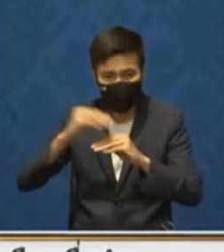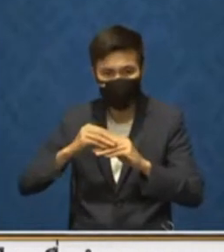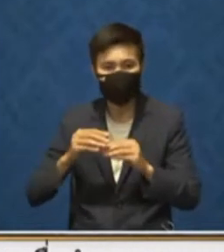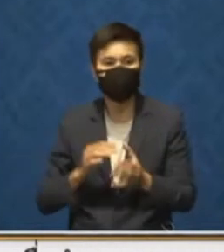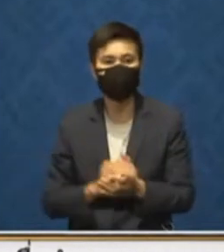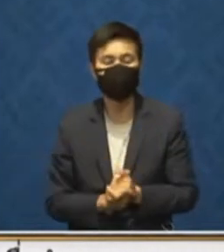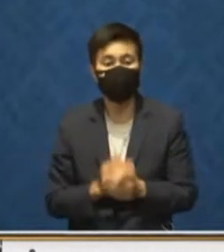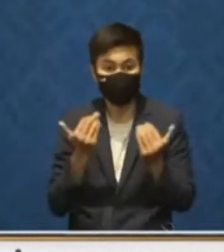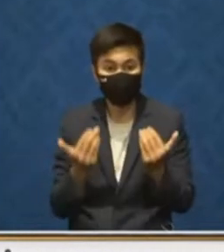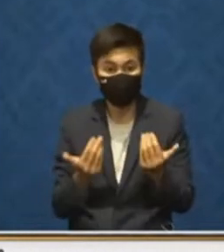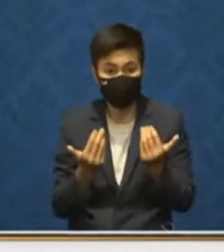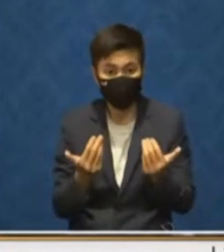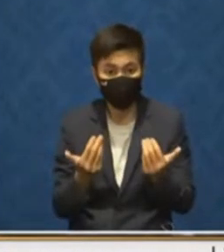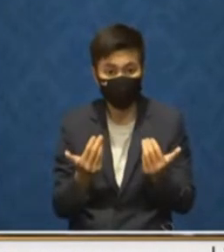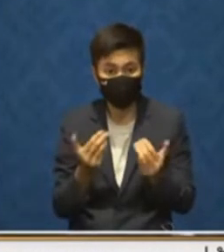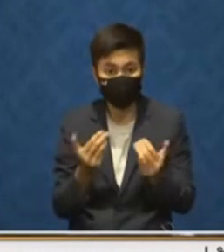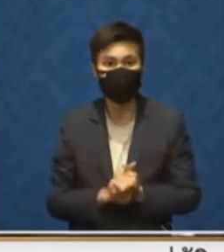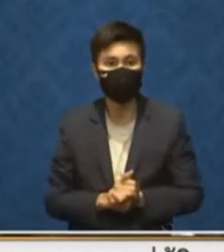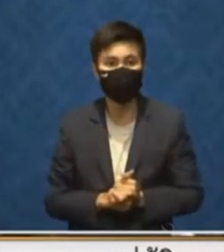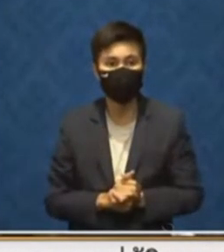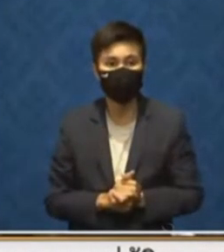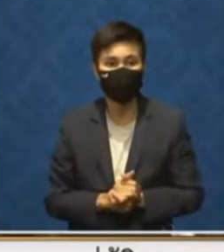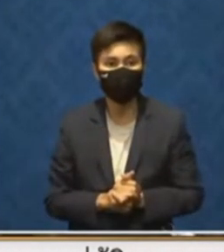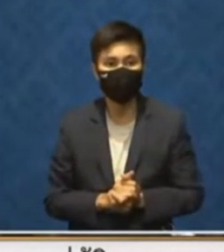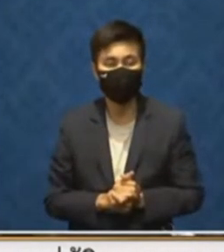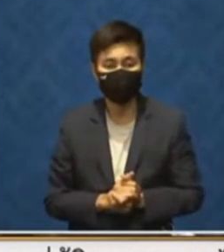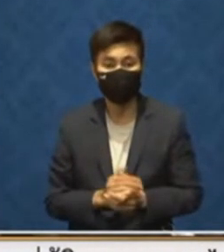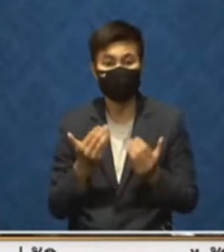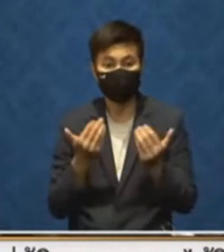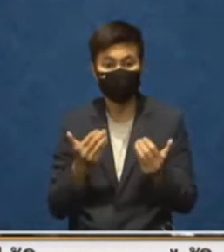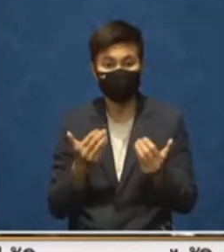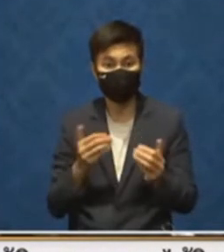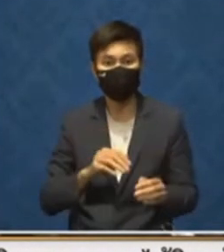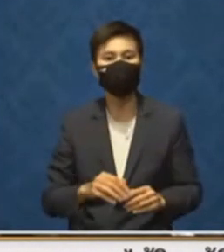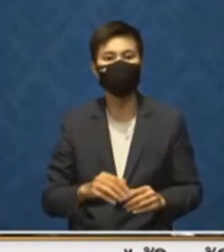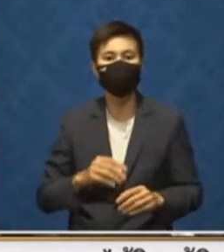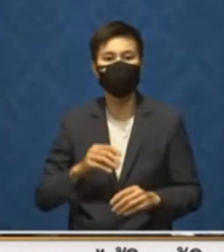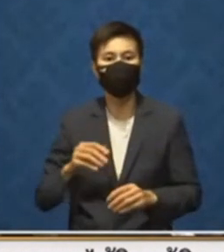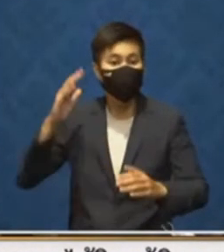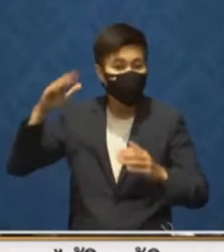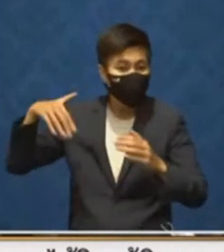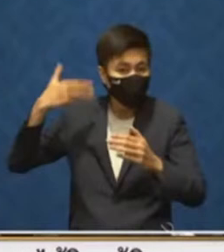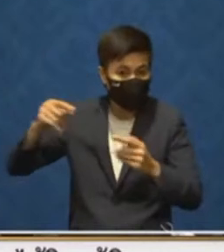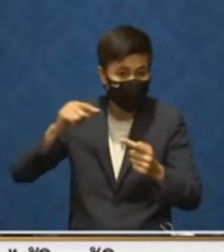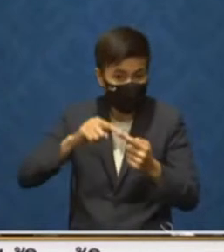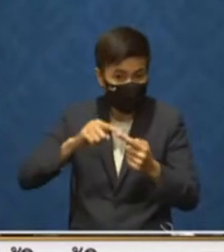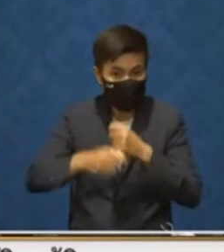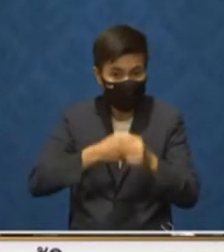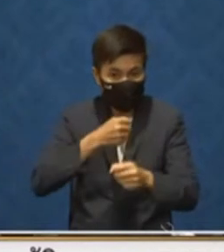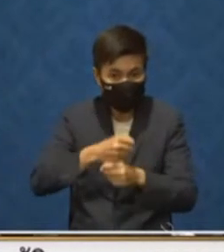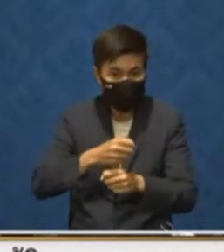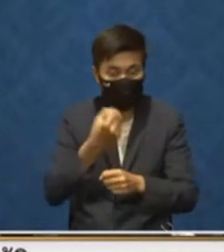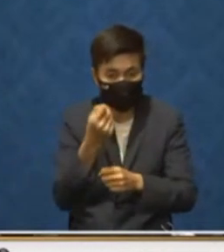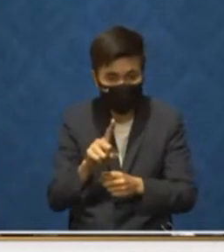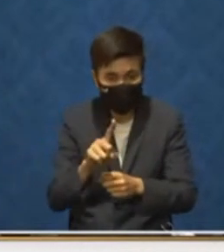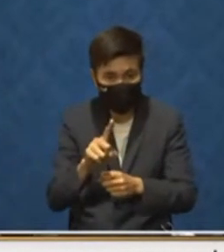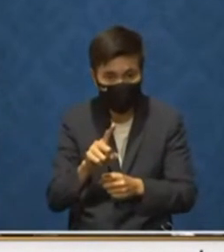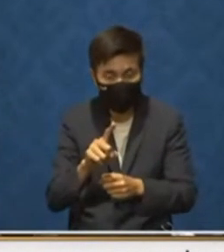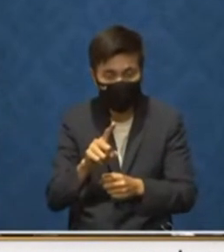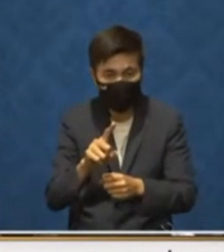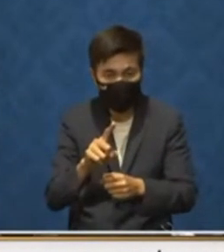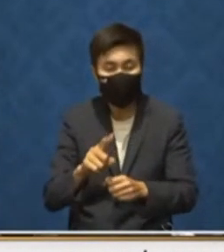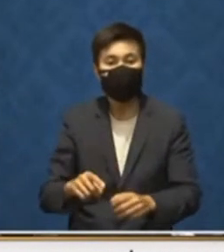ขณะนี้หลังจากผ่านมา 11ปีคดีซ่อนเร้นศพเงินหมดอายุความ